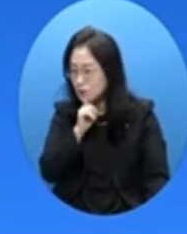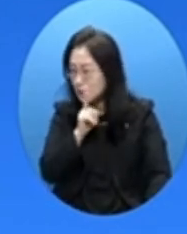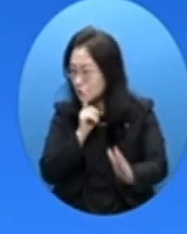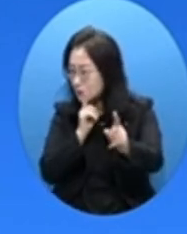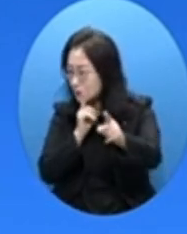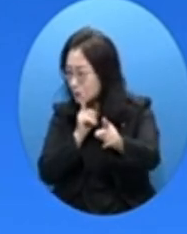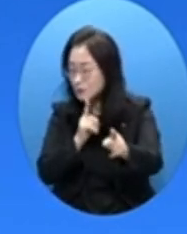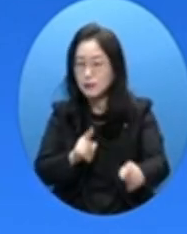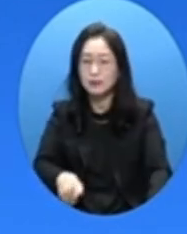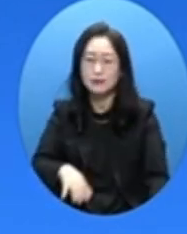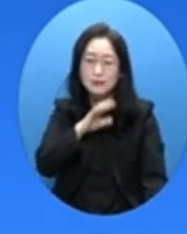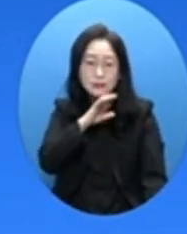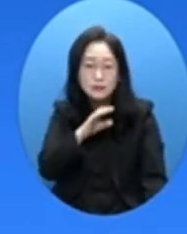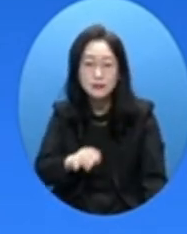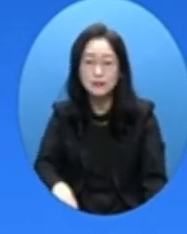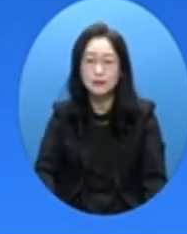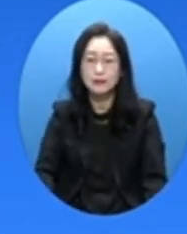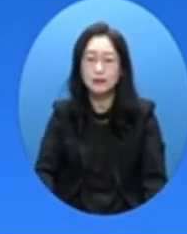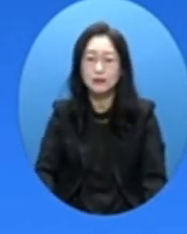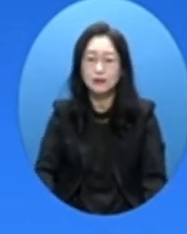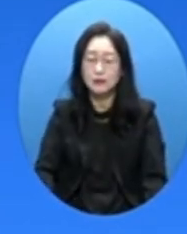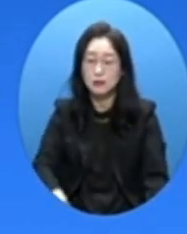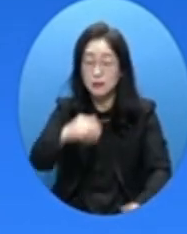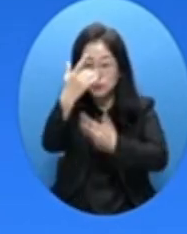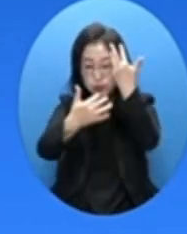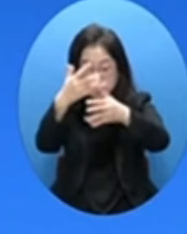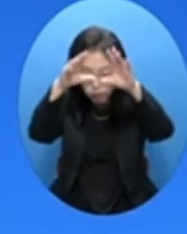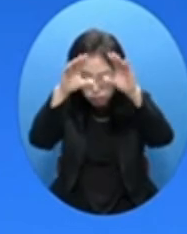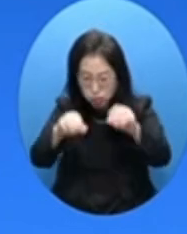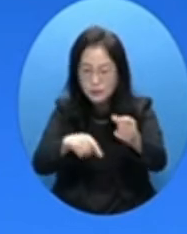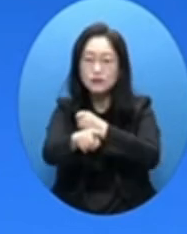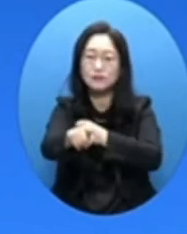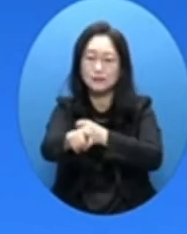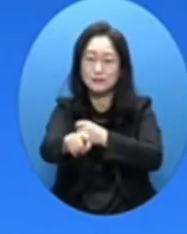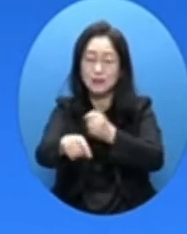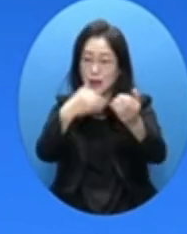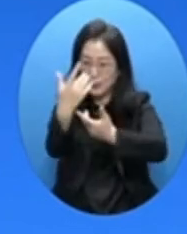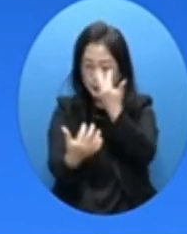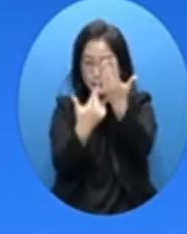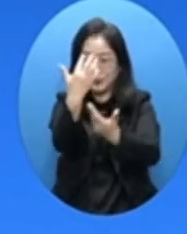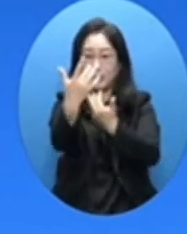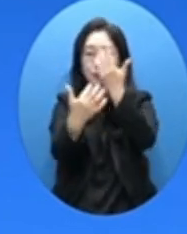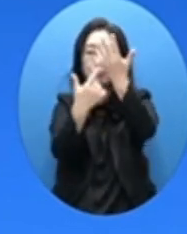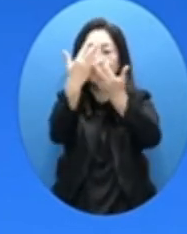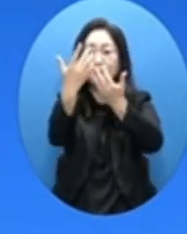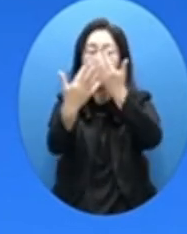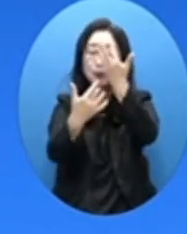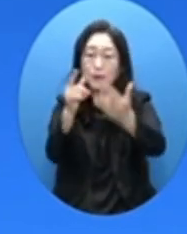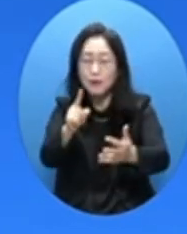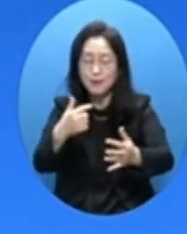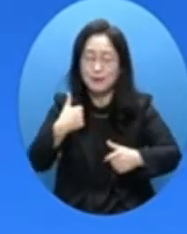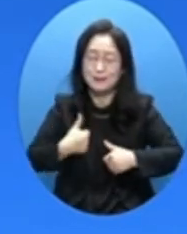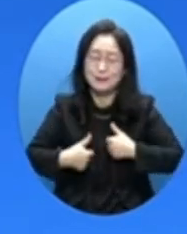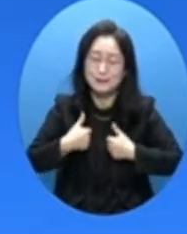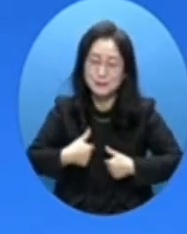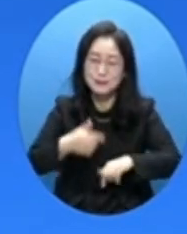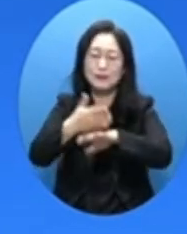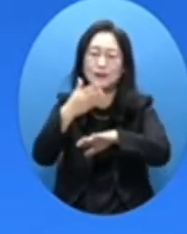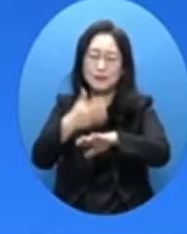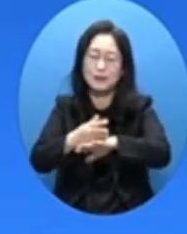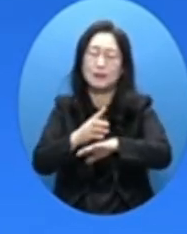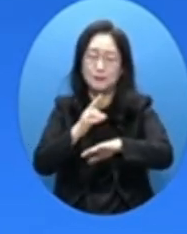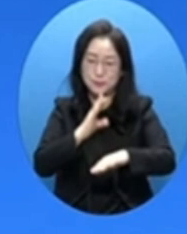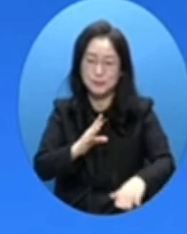비판하고 원망하고 이거 불 다 꺼진 모습인 것입니다 불이 타오르면 우리에게는 기쁨과